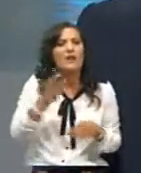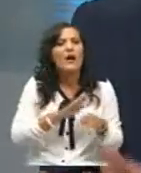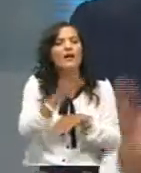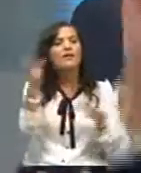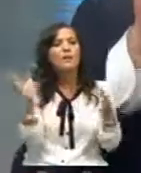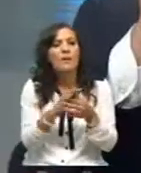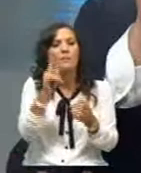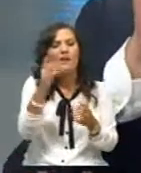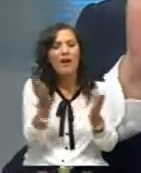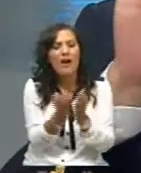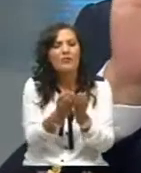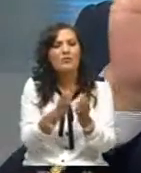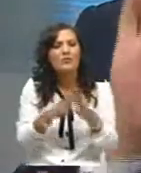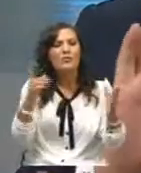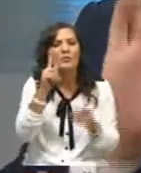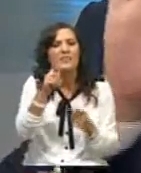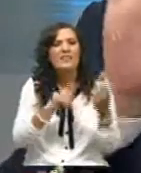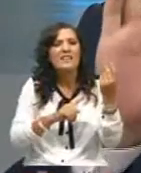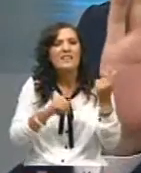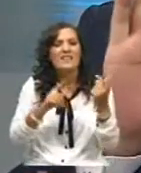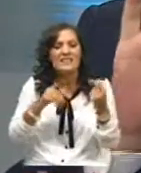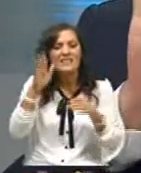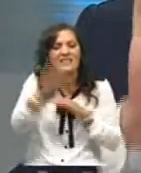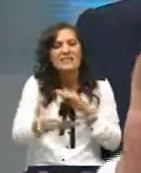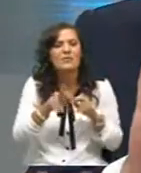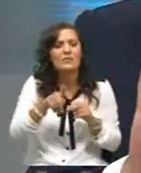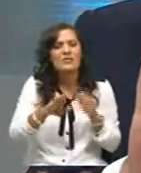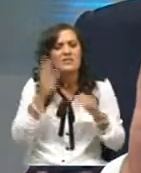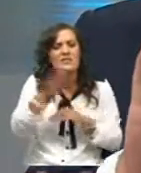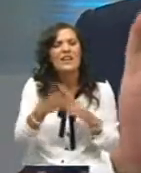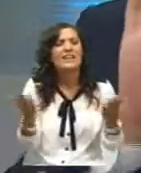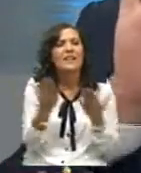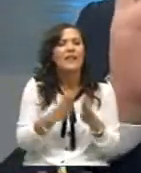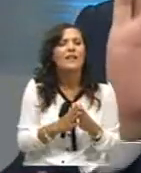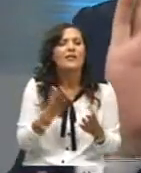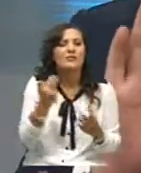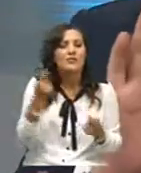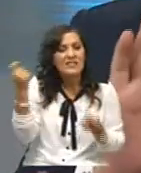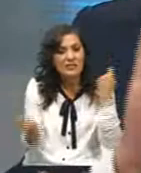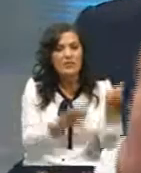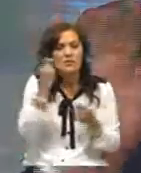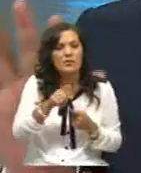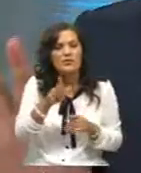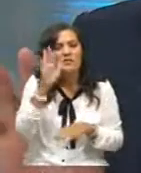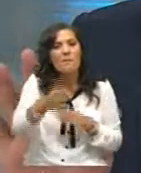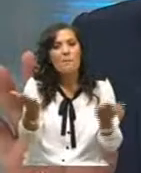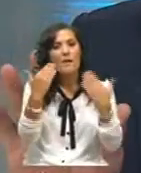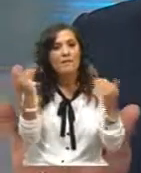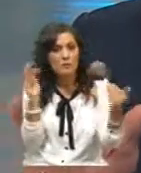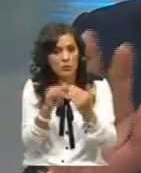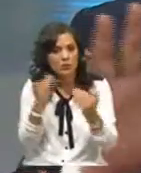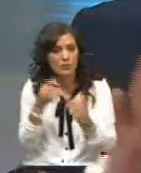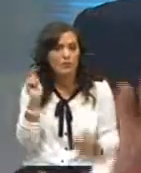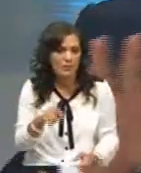sizi hayata bağlayan bir avuç büyüklüğünde biz bu izine kadar işlevsel yaparsanız bu izine kadar mevsime uygun